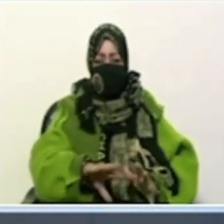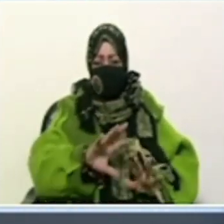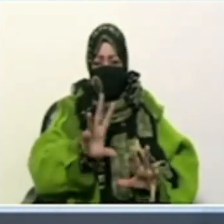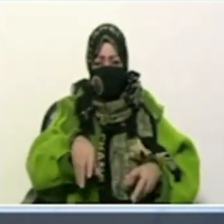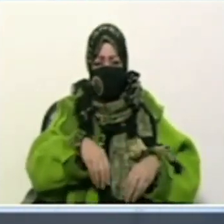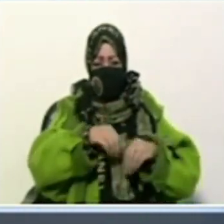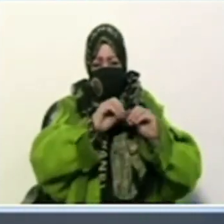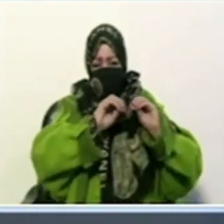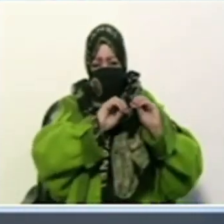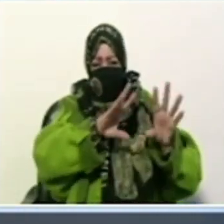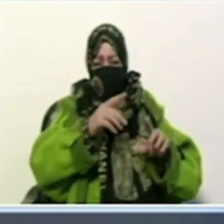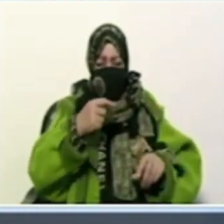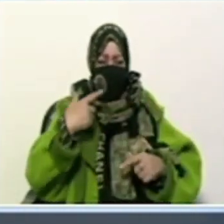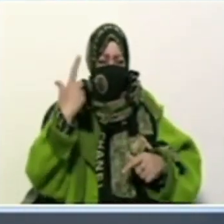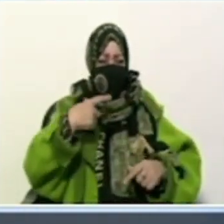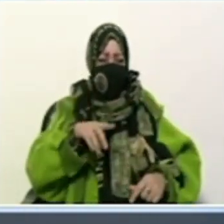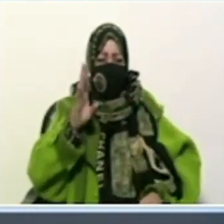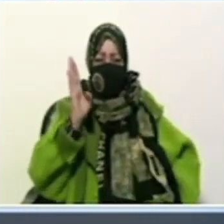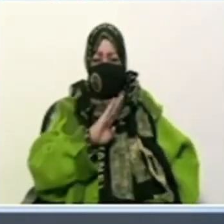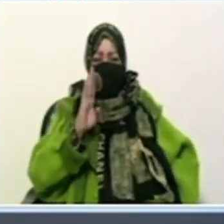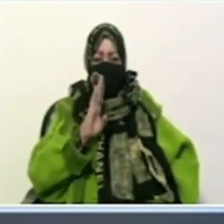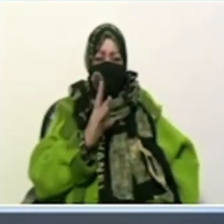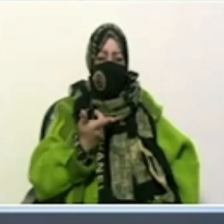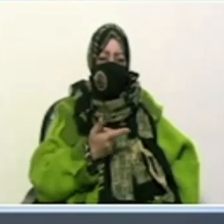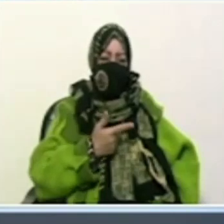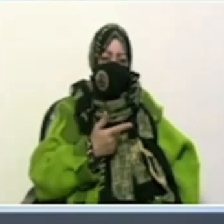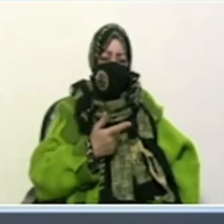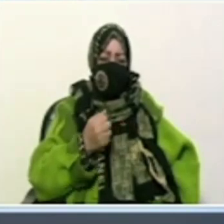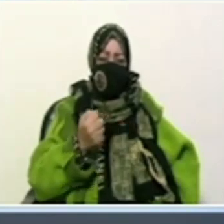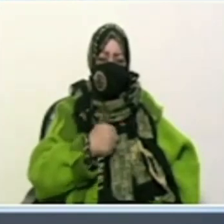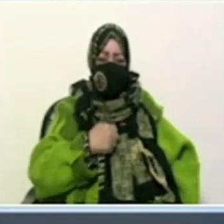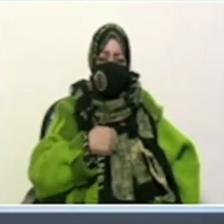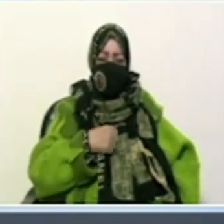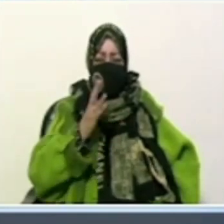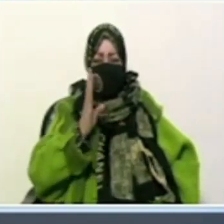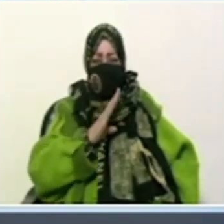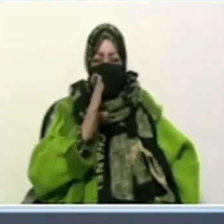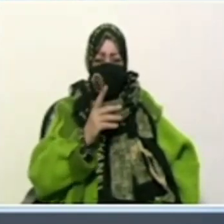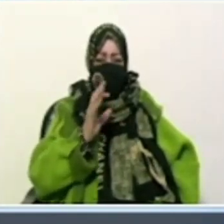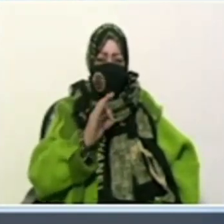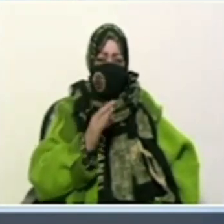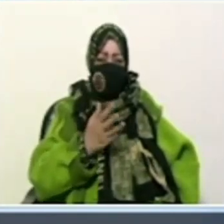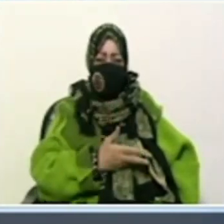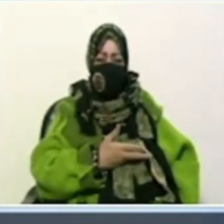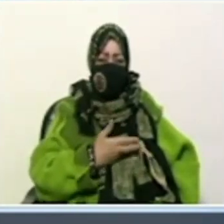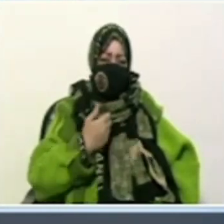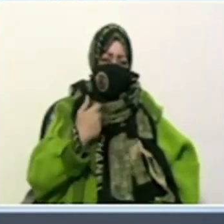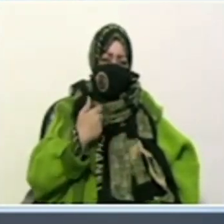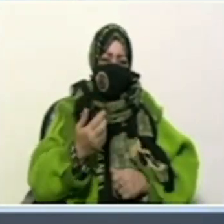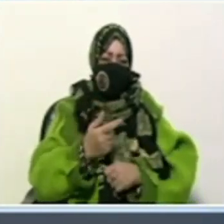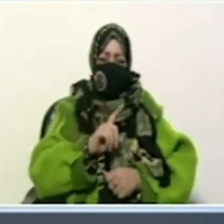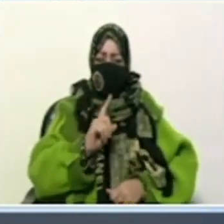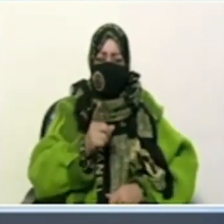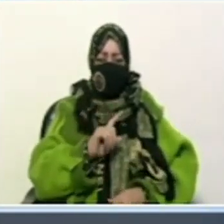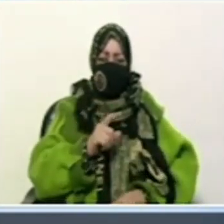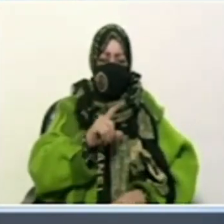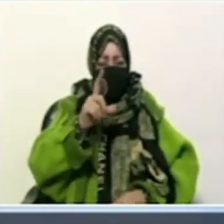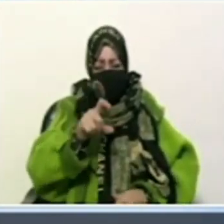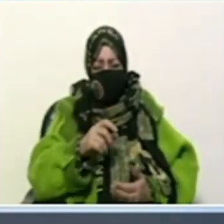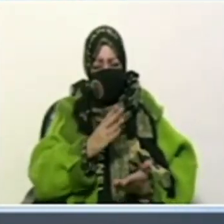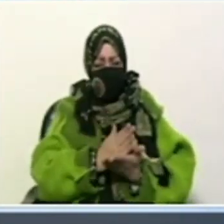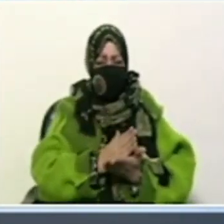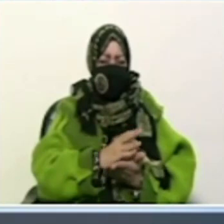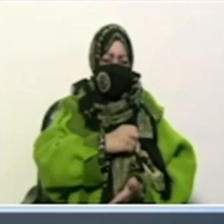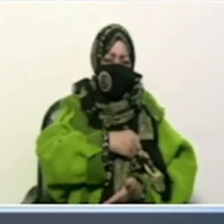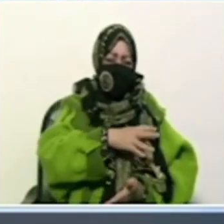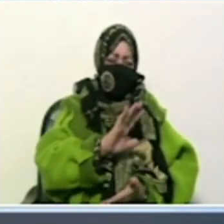للغير. فطريقة الوصية لعلها هي الأصلح أن توصي بثلث، أو إذا رأيت أكثر